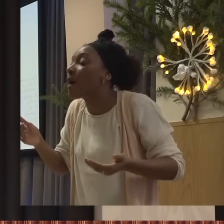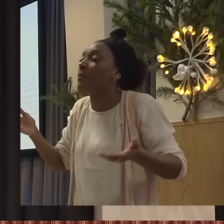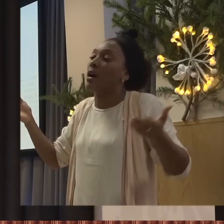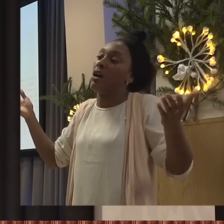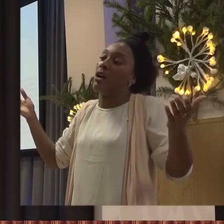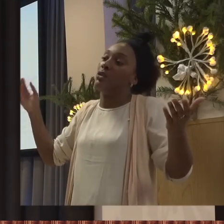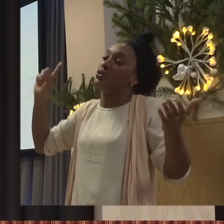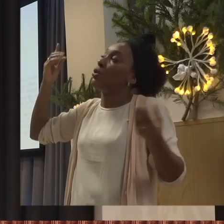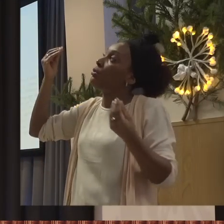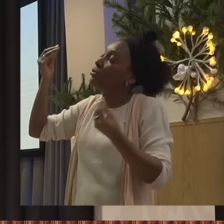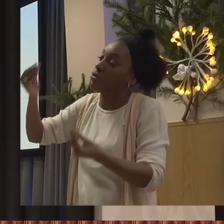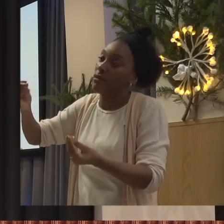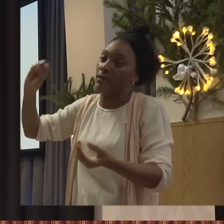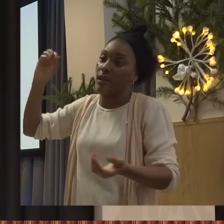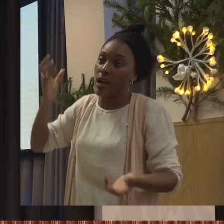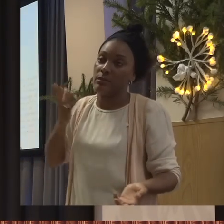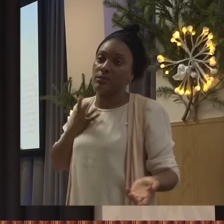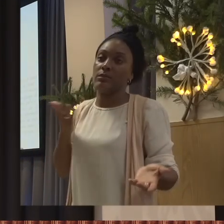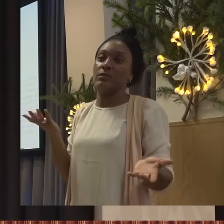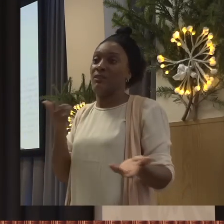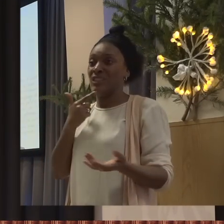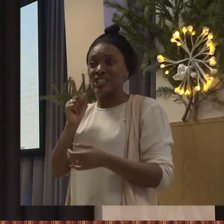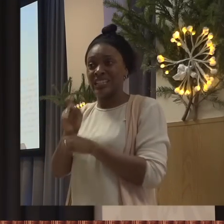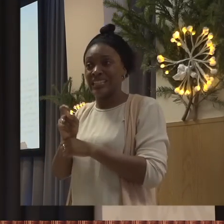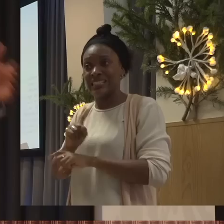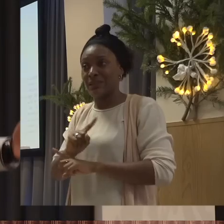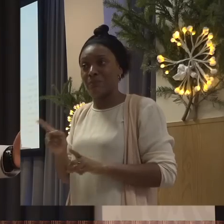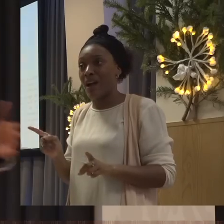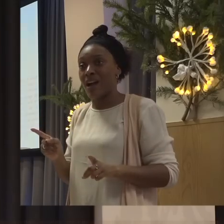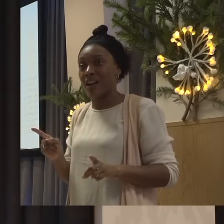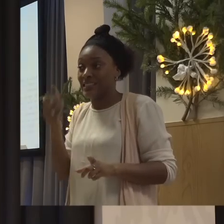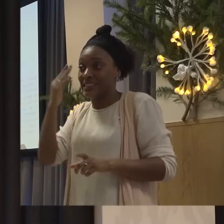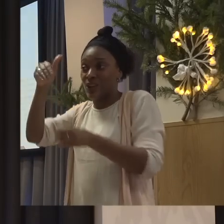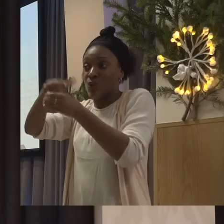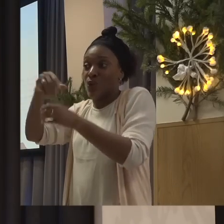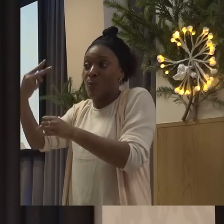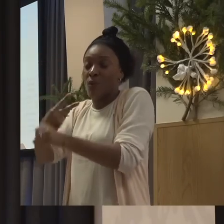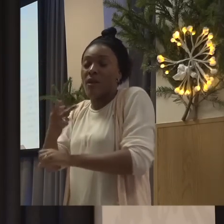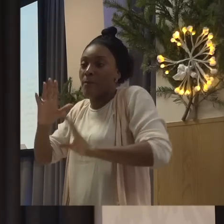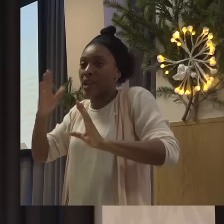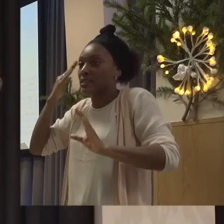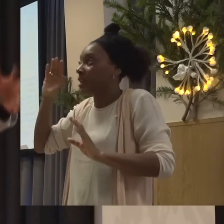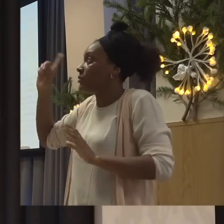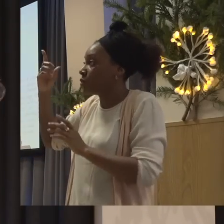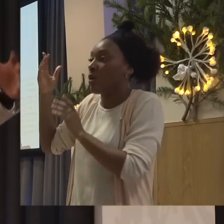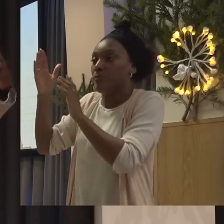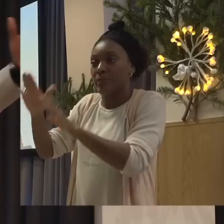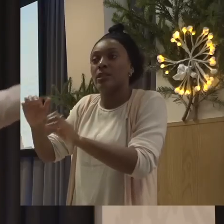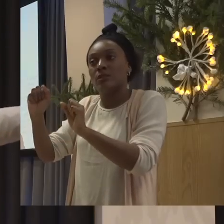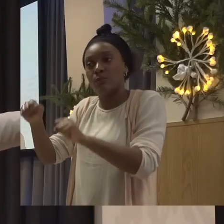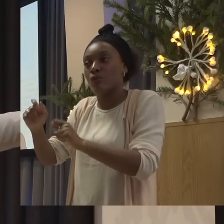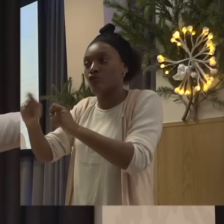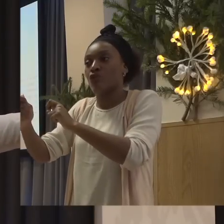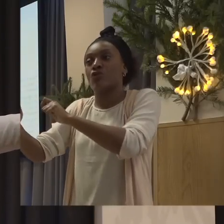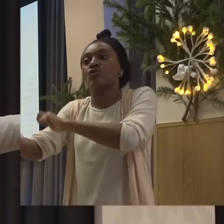vous a été accordée. Et à cause de cela, moi, je rends des continuelles actions de grâce à